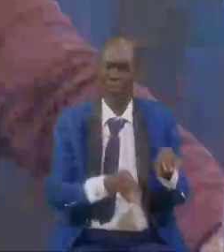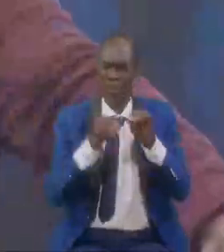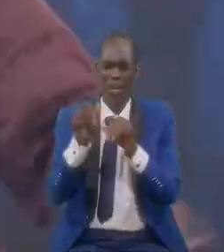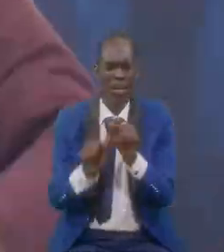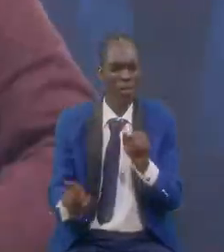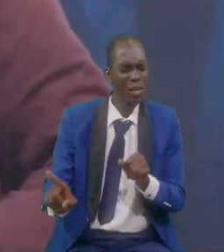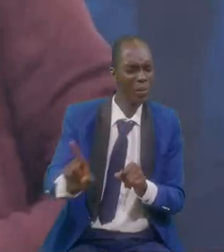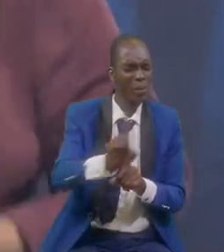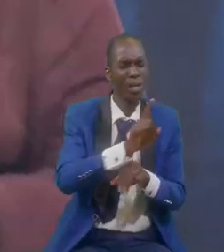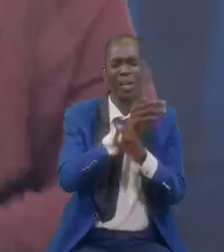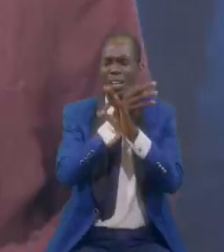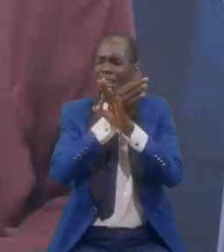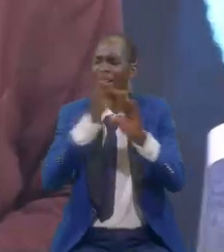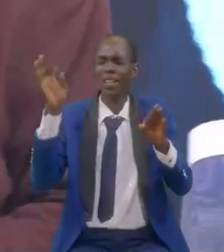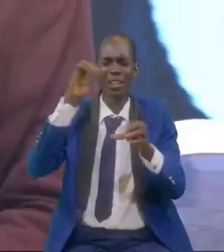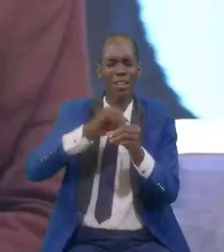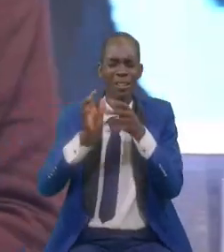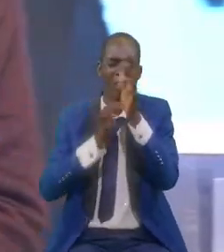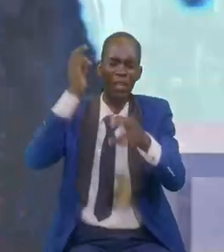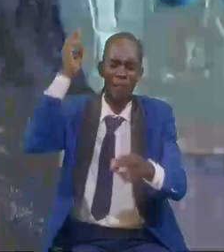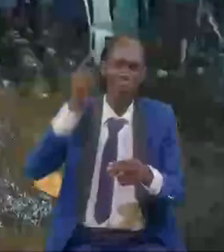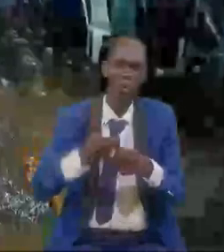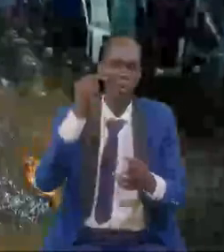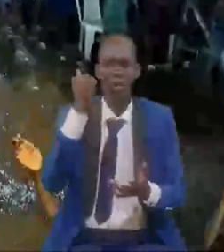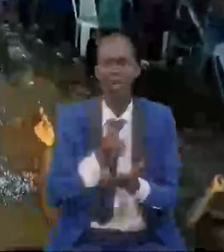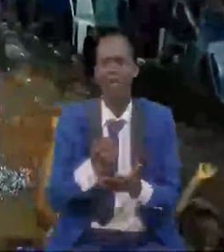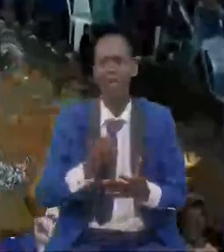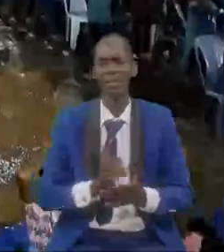affranchis chacun au nom de Jésus.